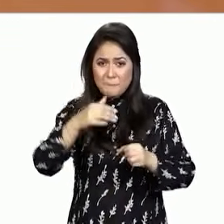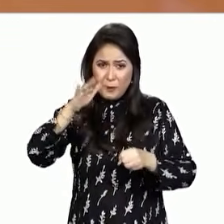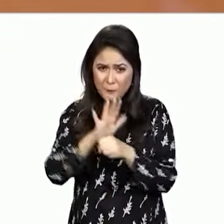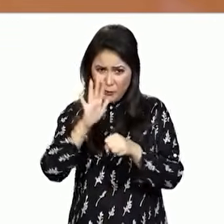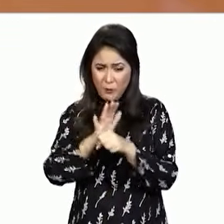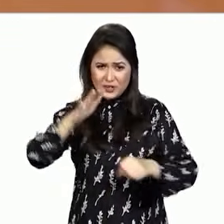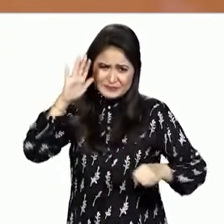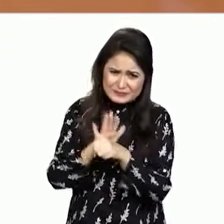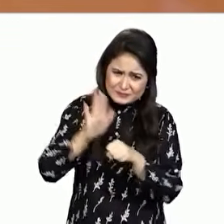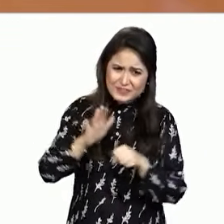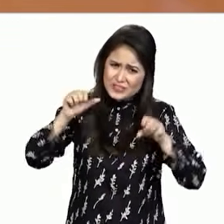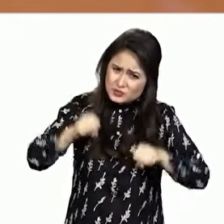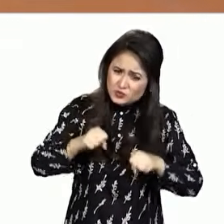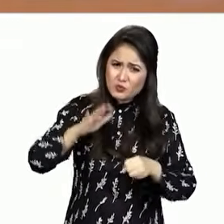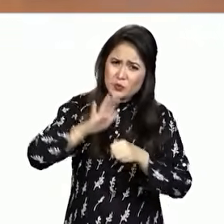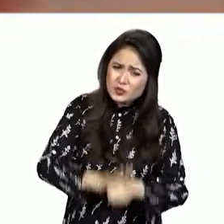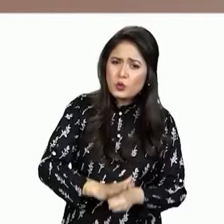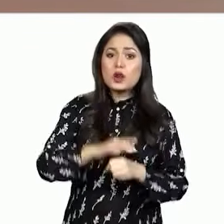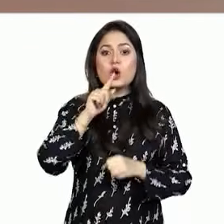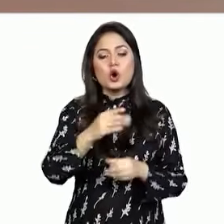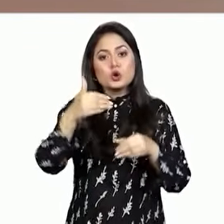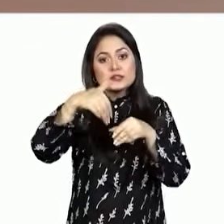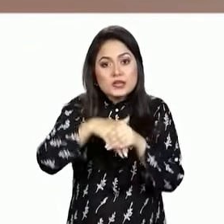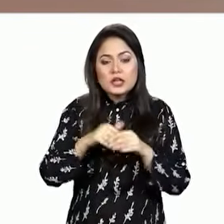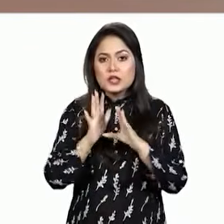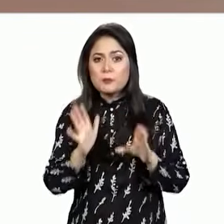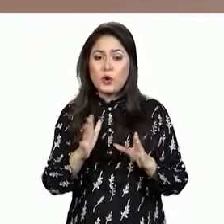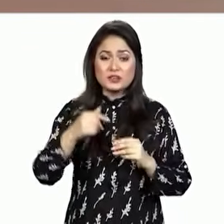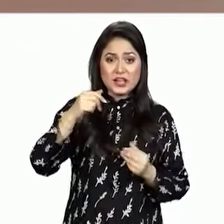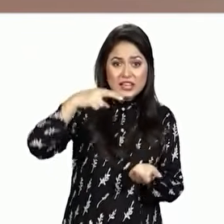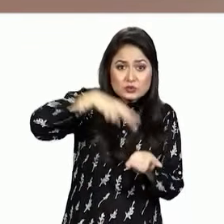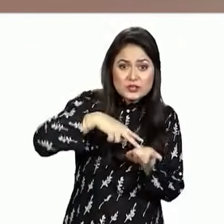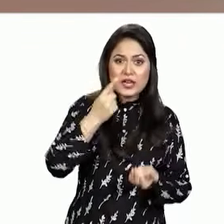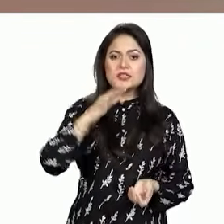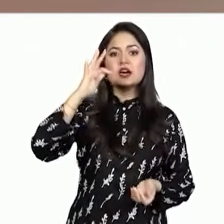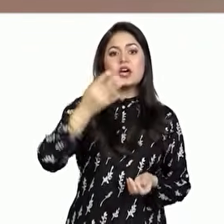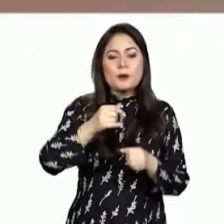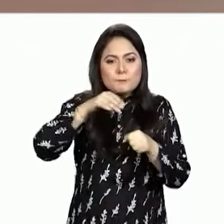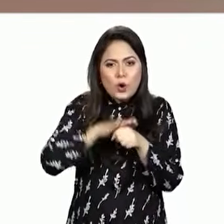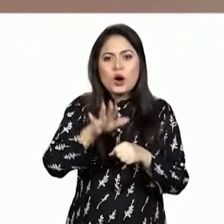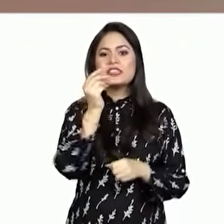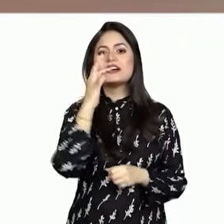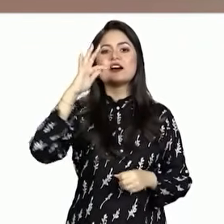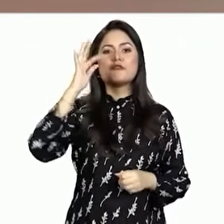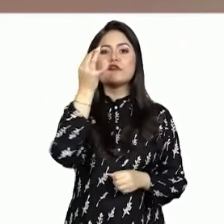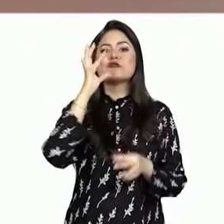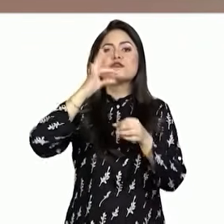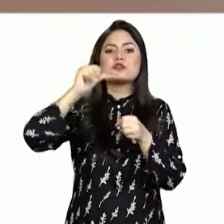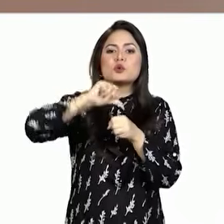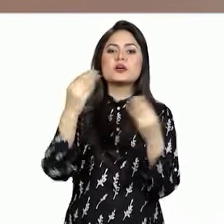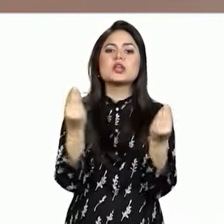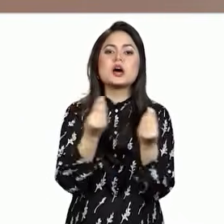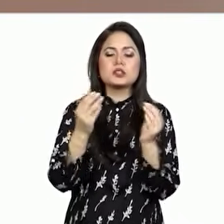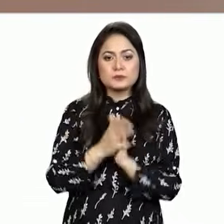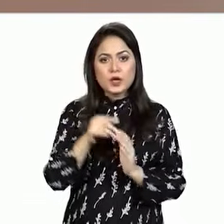لگاتے ہیں اور ہلاتے ہیں، اسی طرح دباؤ اور مزید حرکی توانائی سے اس فلوئڈ کے بہنے کا طریقہ بھی بدل جاتا ہے۔ روزانہ